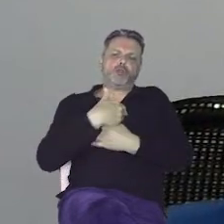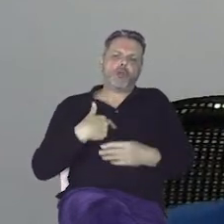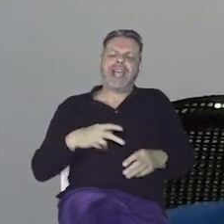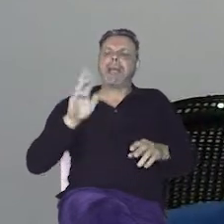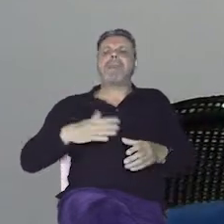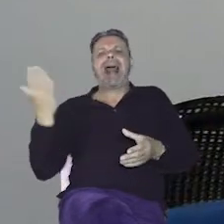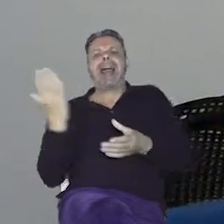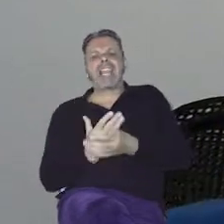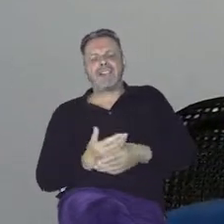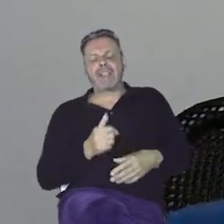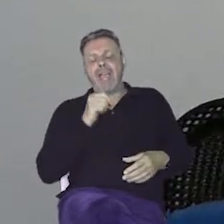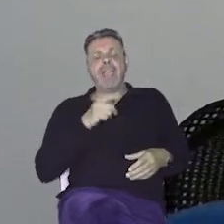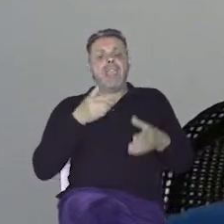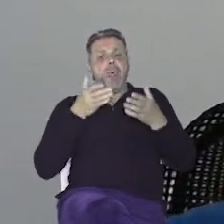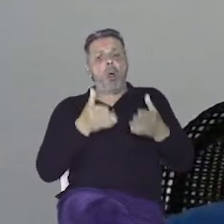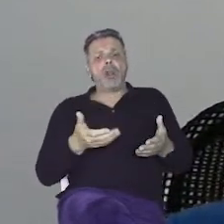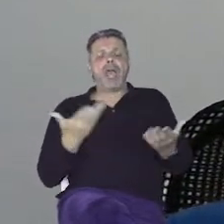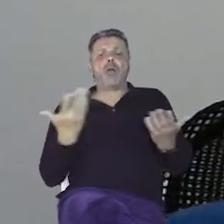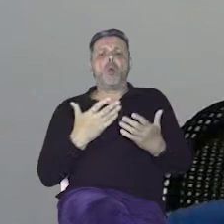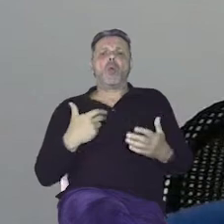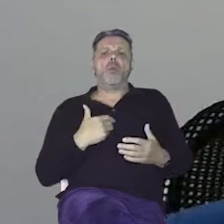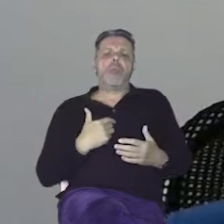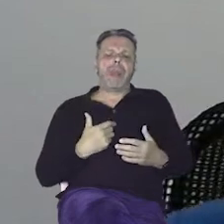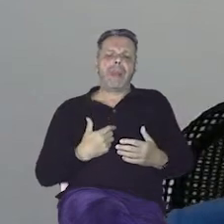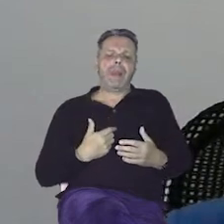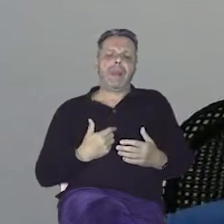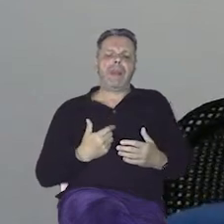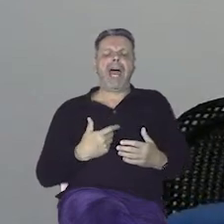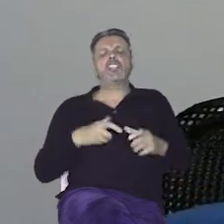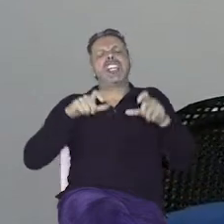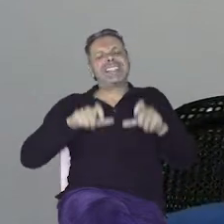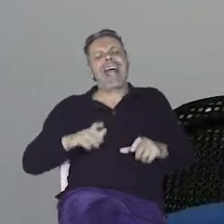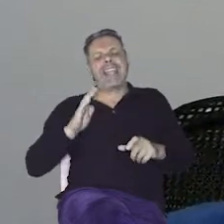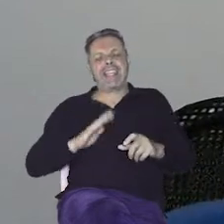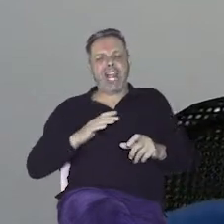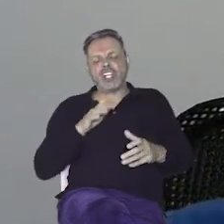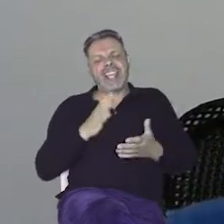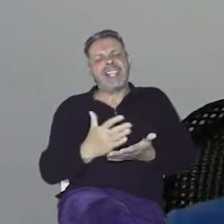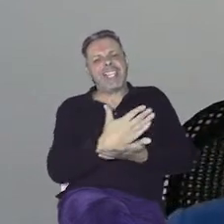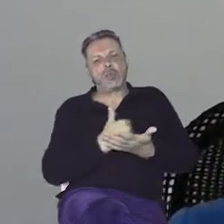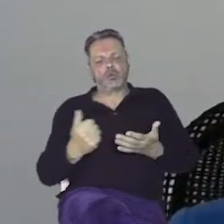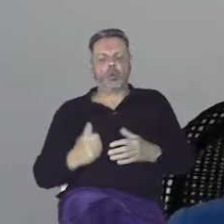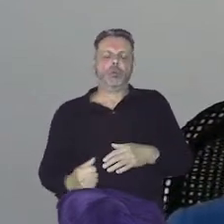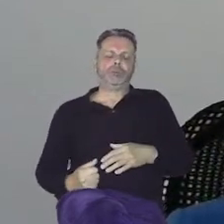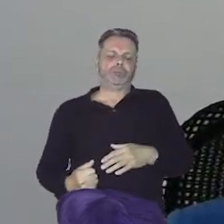ona koju naši stari sugrađani i zaslužuju.